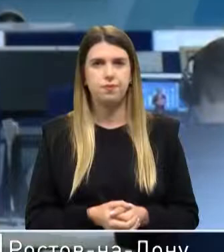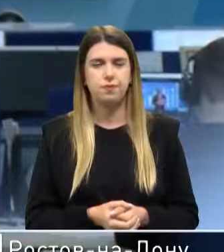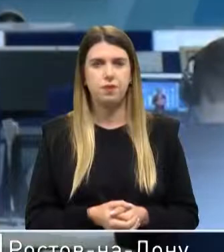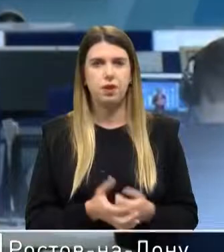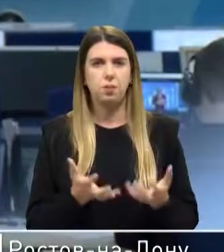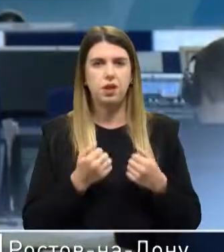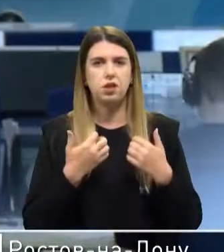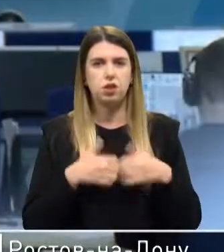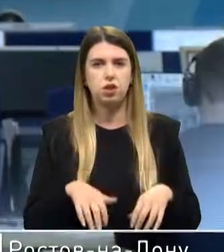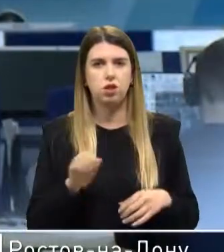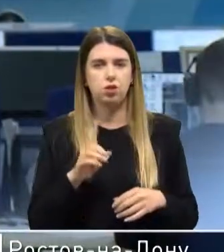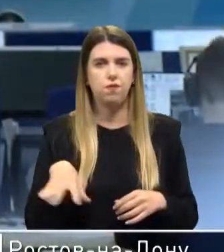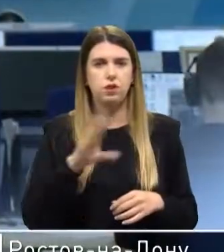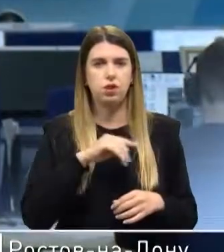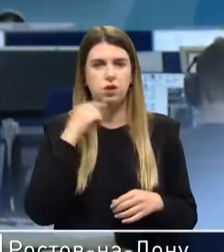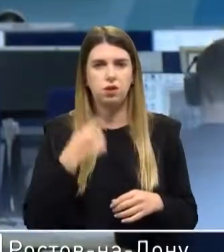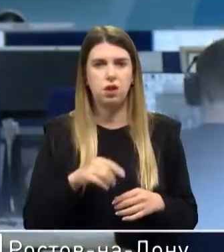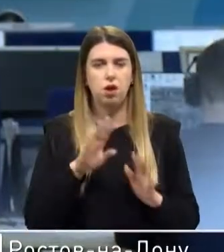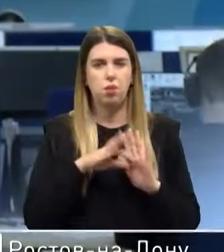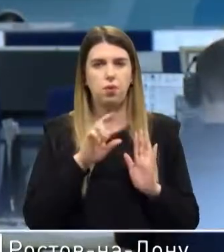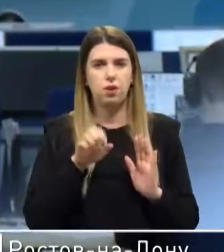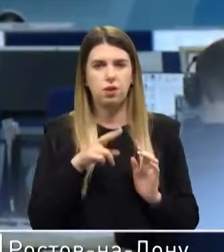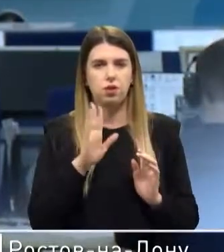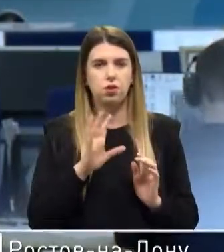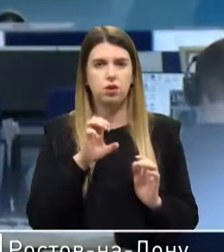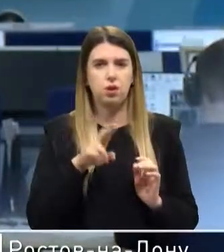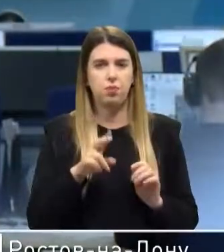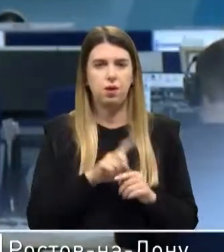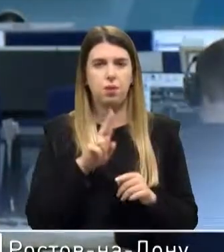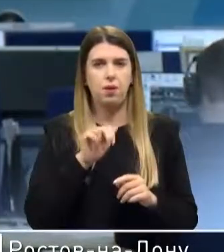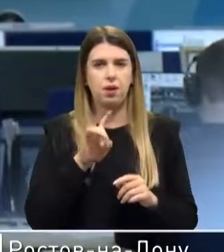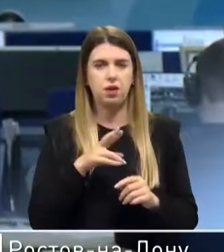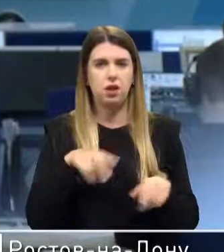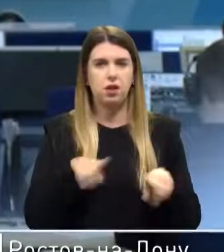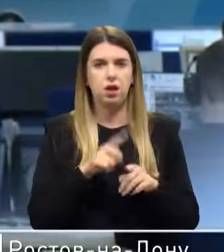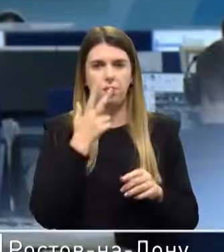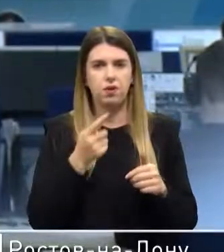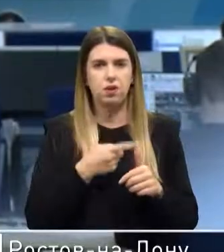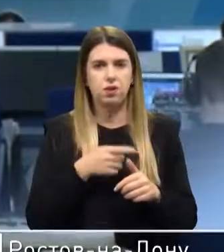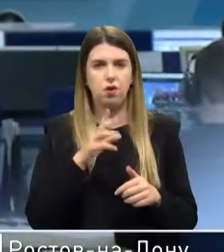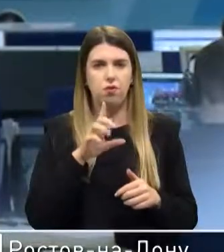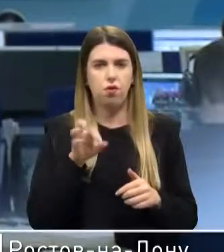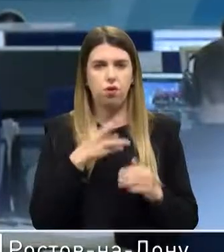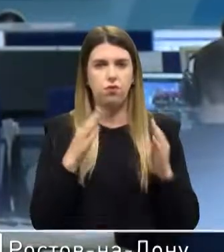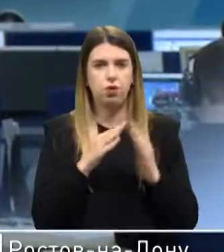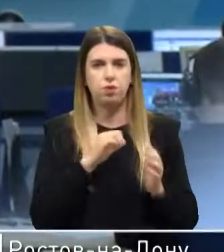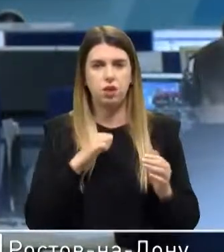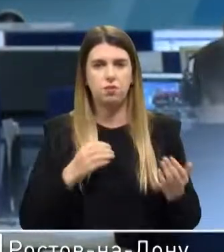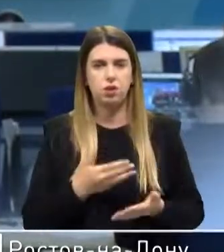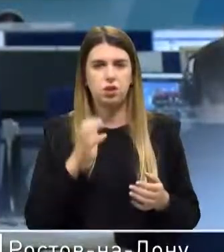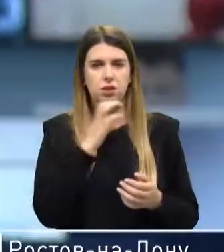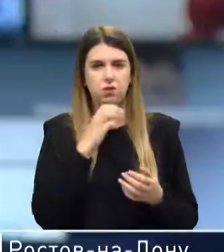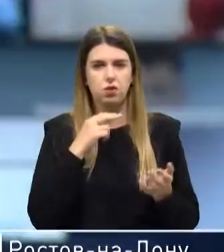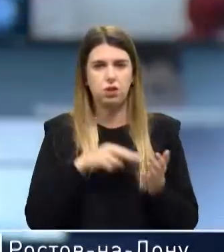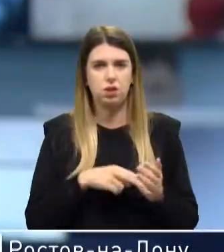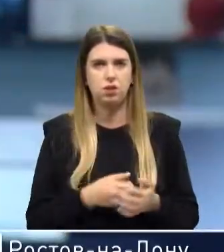Принято считать, что во всей России подъезды только в Петербурге парадные. Так привыкли называть вход в дом сами жители северной